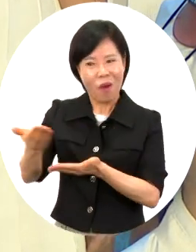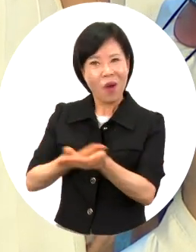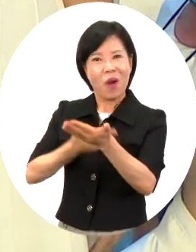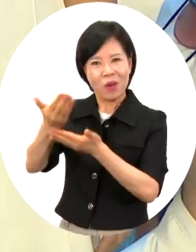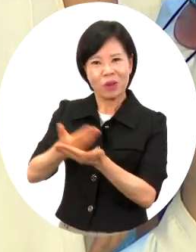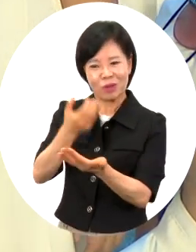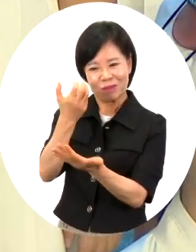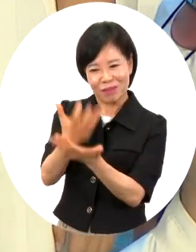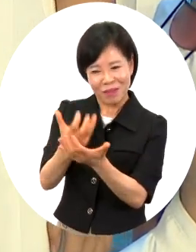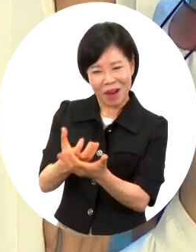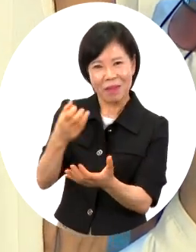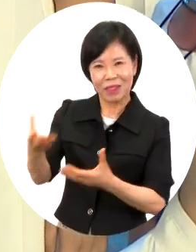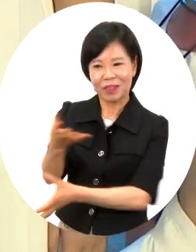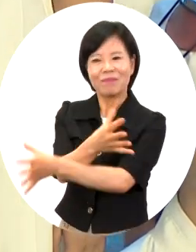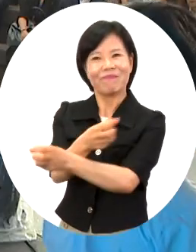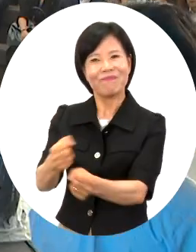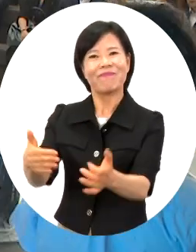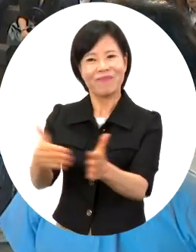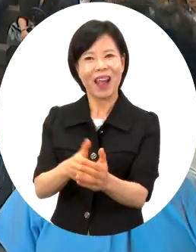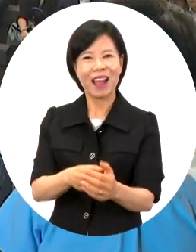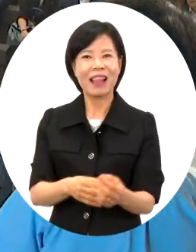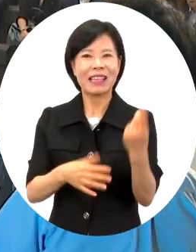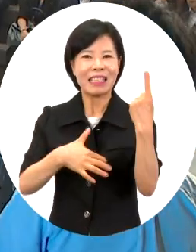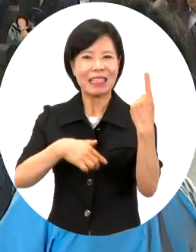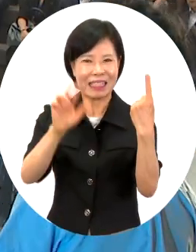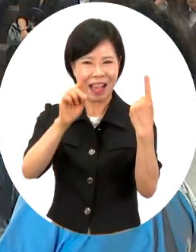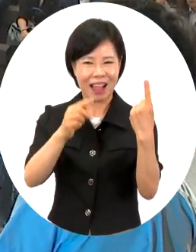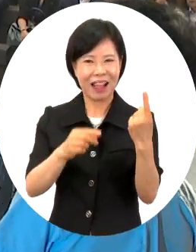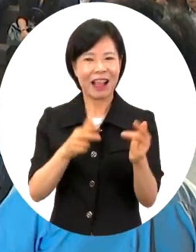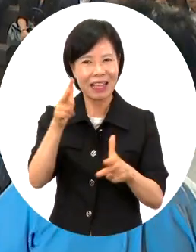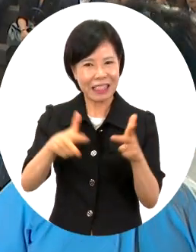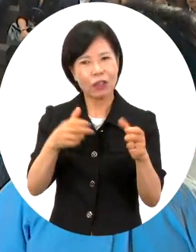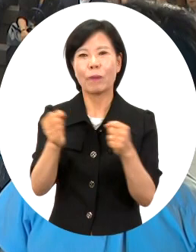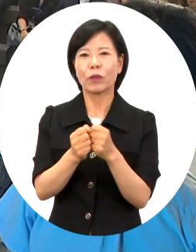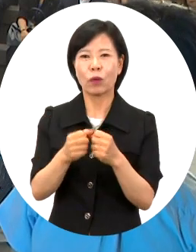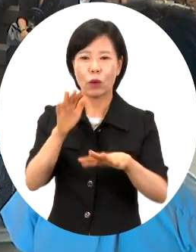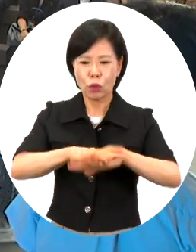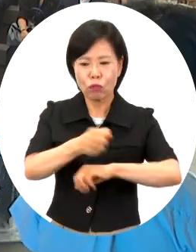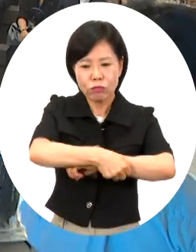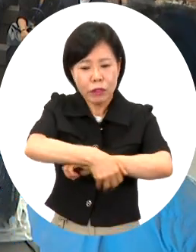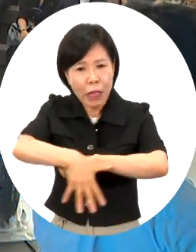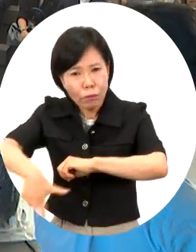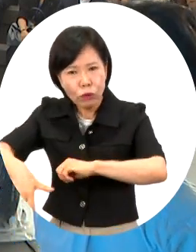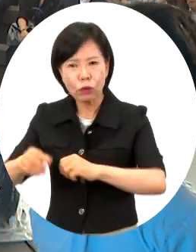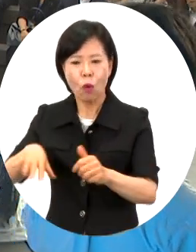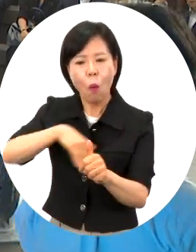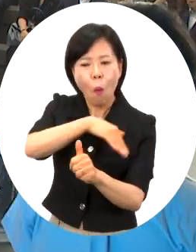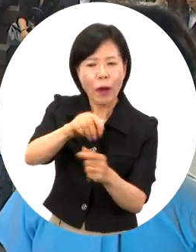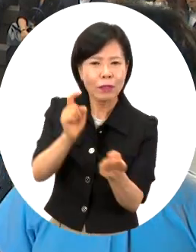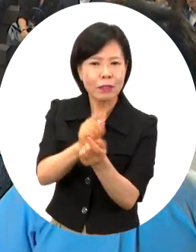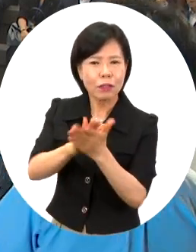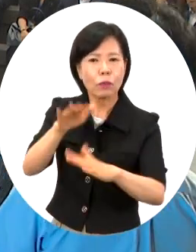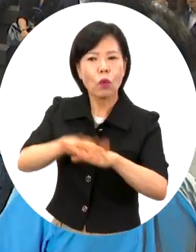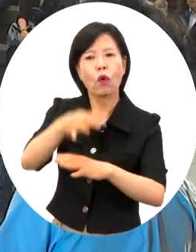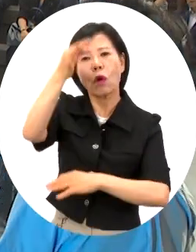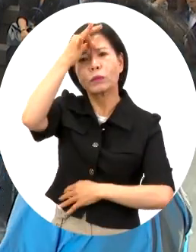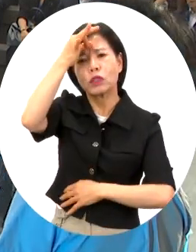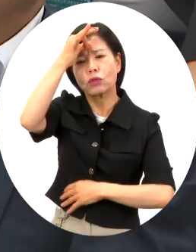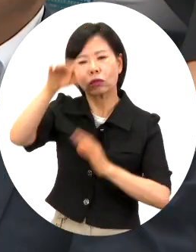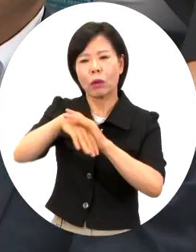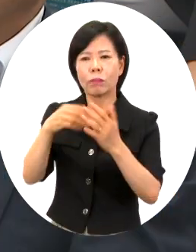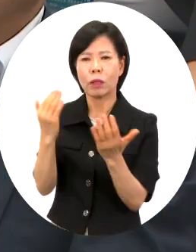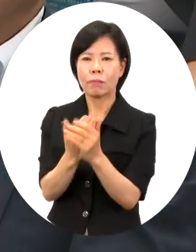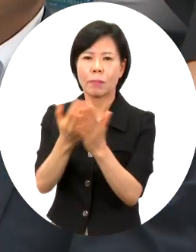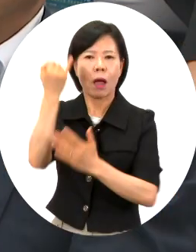위한 실무 교류 의향서를 체결했는데요. 1차 산업에서는 농작물의 신품종 육성, 환경 친화적